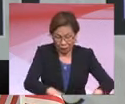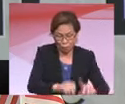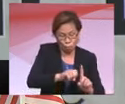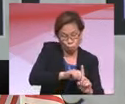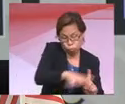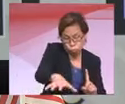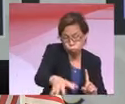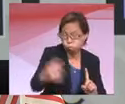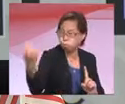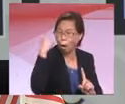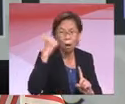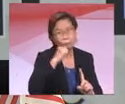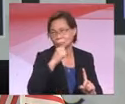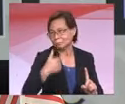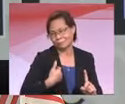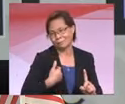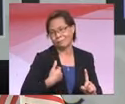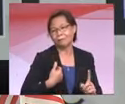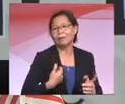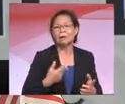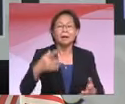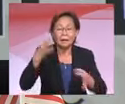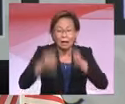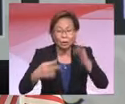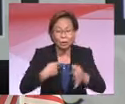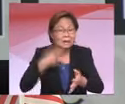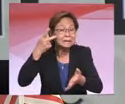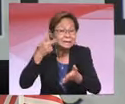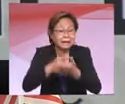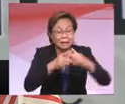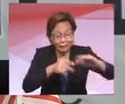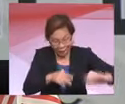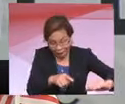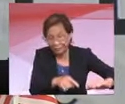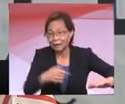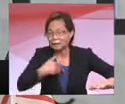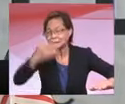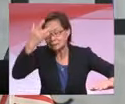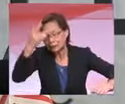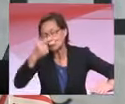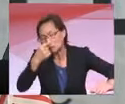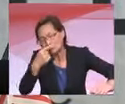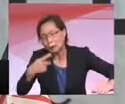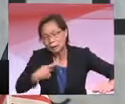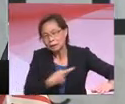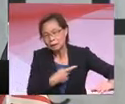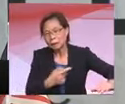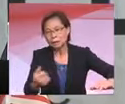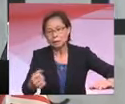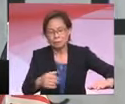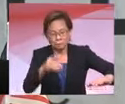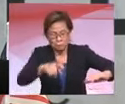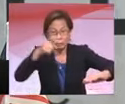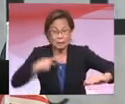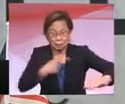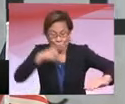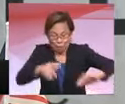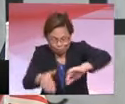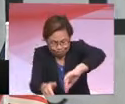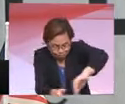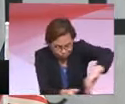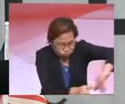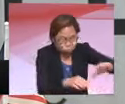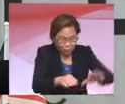ialah yang tindakan kita. Kalau kita kenal pasti kanak-kanak tu ada gejala dan kita kena buat pengasingan dan